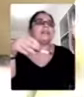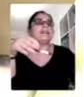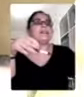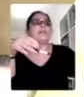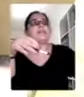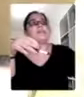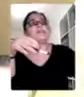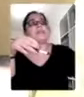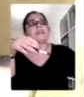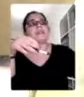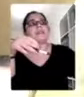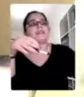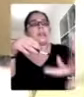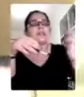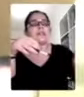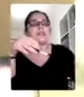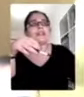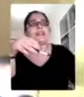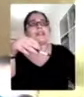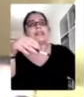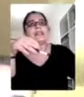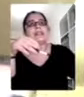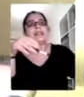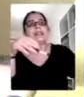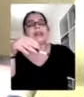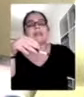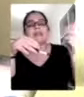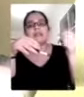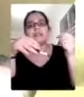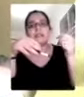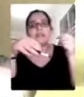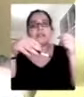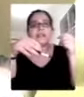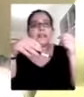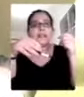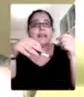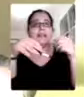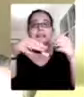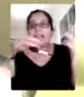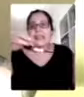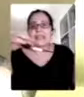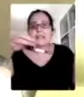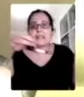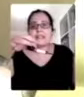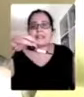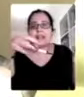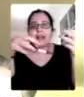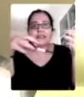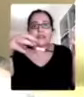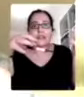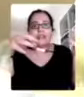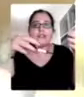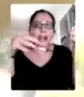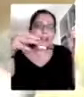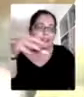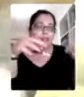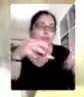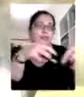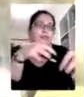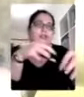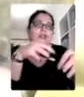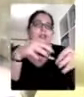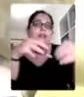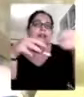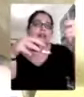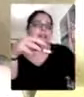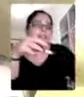ellerinde... Crown da var. Ellerinde Allen Brothers da var. İkisi de Allen Brothers'a hasta oluyor ve aynı